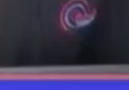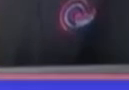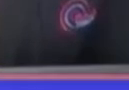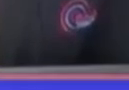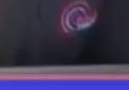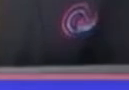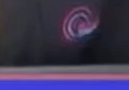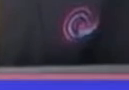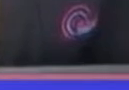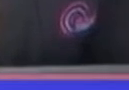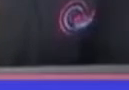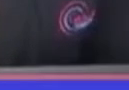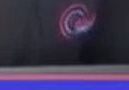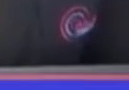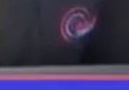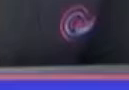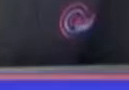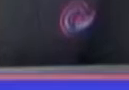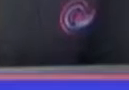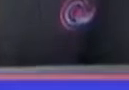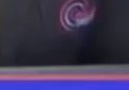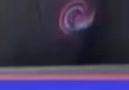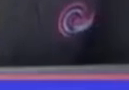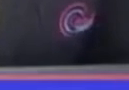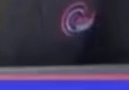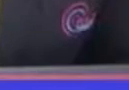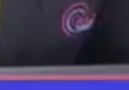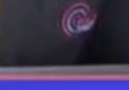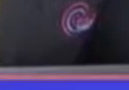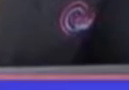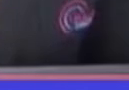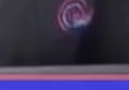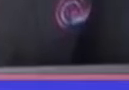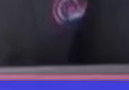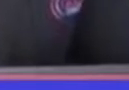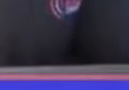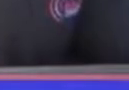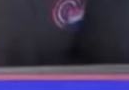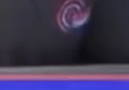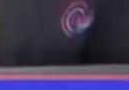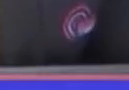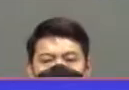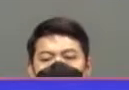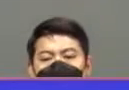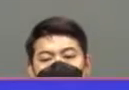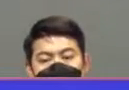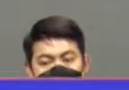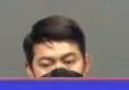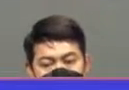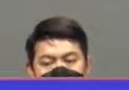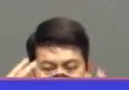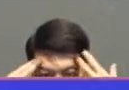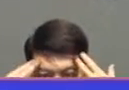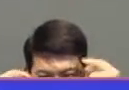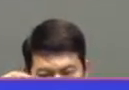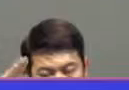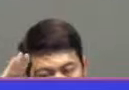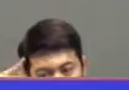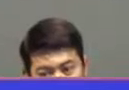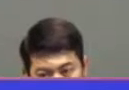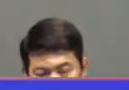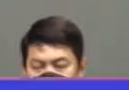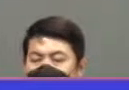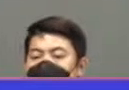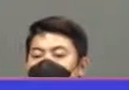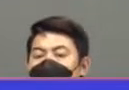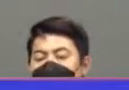ร้อยแล้วเนี่ย คร ม.นะคะเมื่อวานนี้ปรากฏว่าคณะรัฐมนตรีนั้นเห็นชอบโครงการเติมเงินช่วยเหลือผู้ที่มีบัตรสวัสดิ